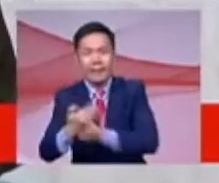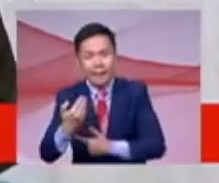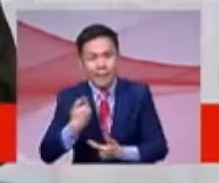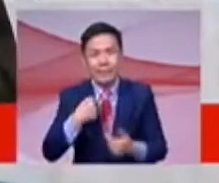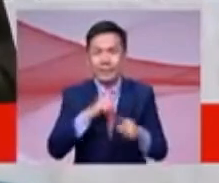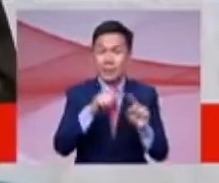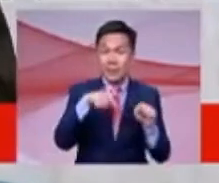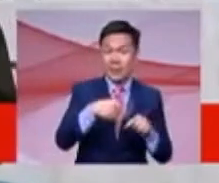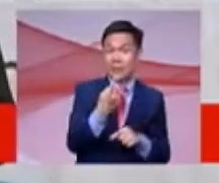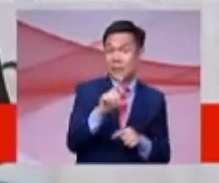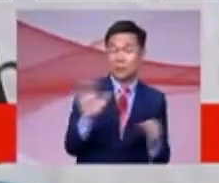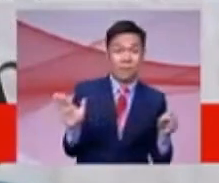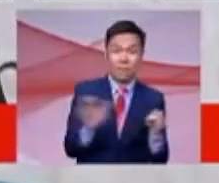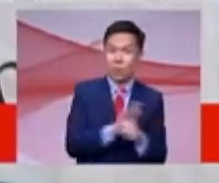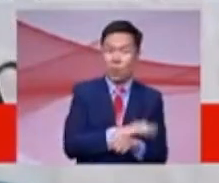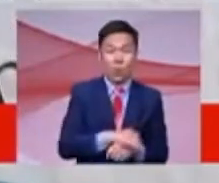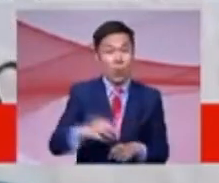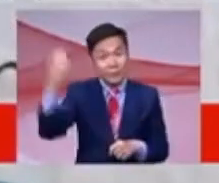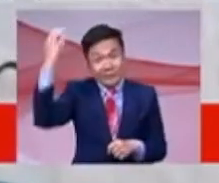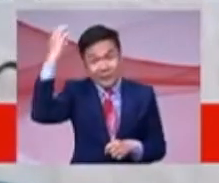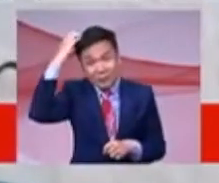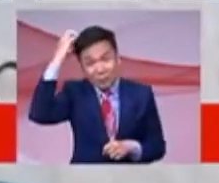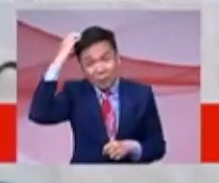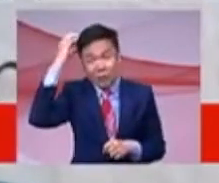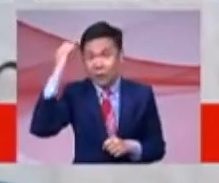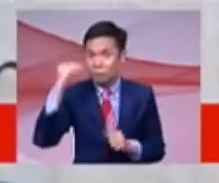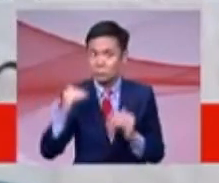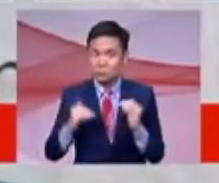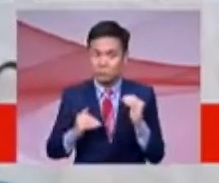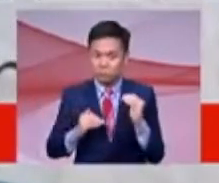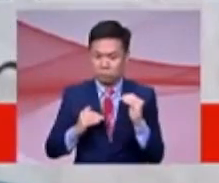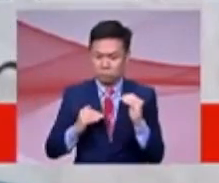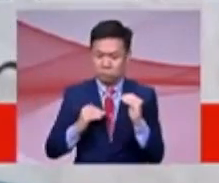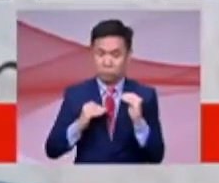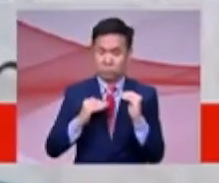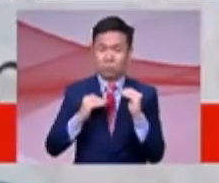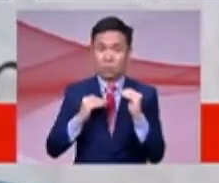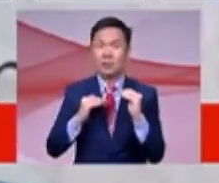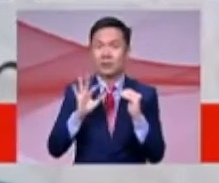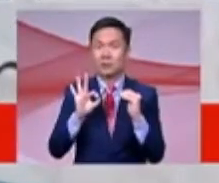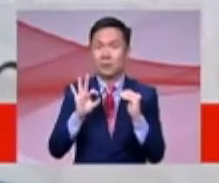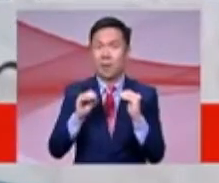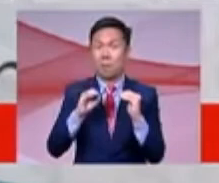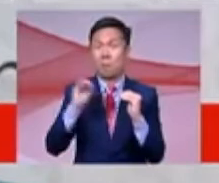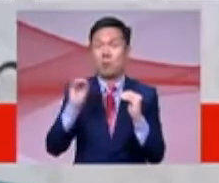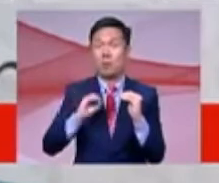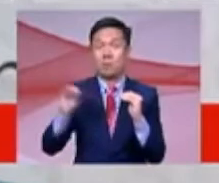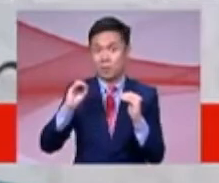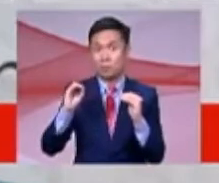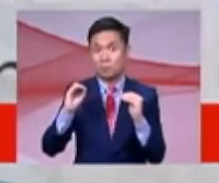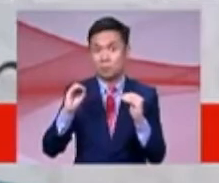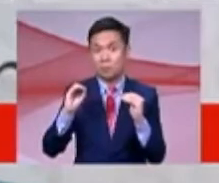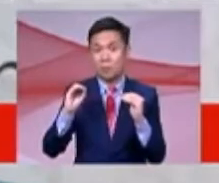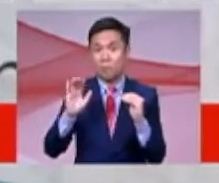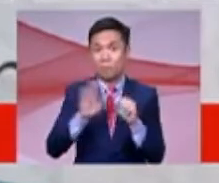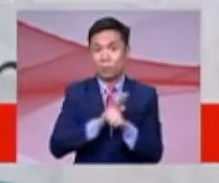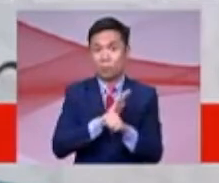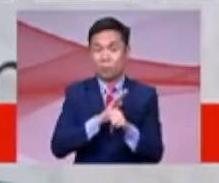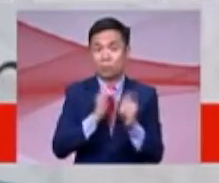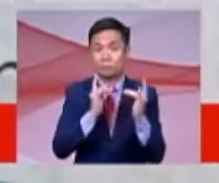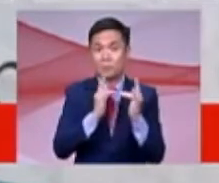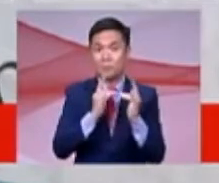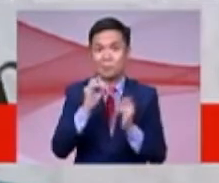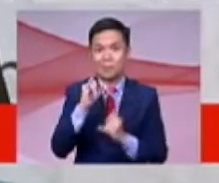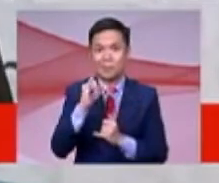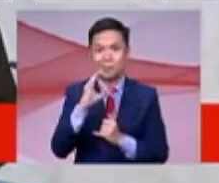Kalau kita lihat untuk negeri Selangor, penggunaannya amat tinggi, iaitu hampir 90% lebih. Next. Dan